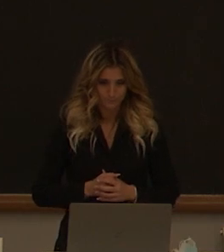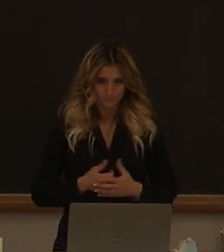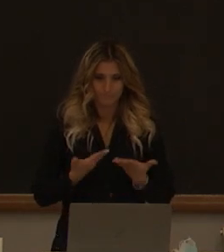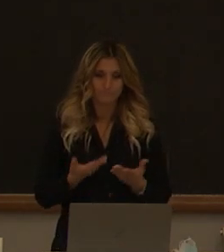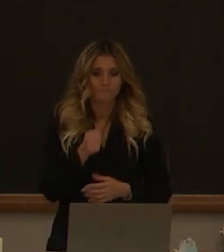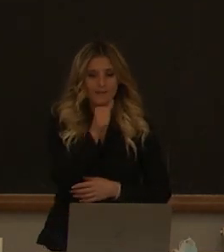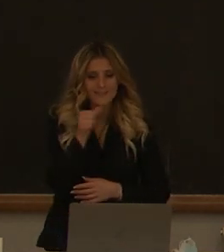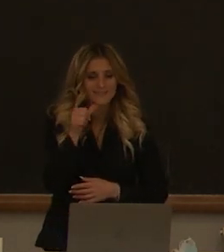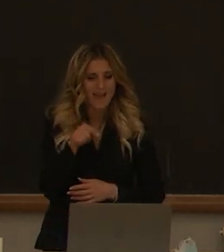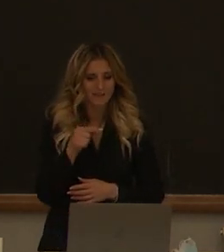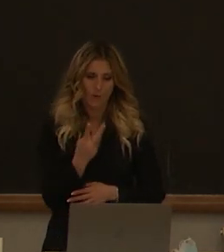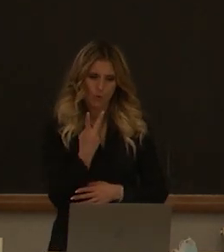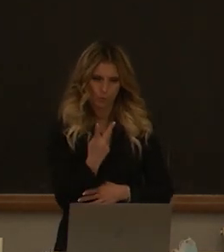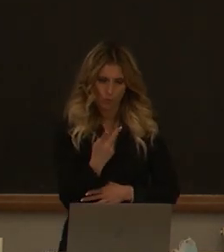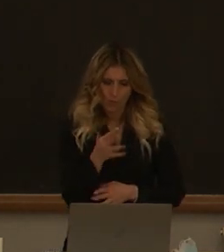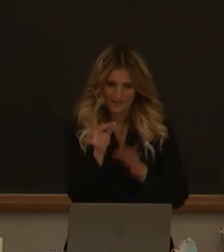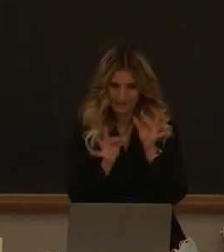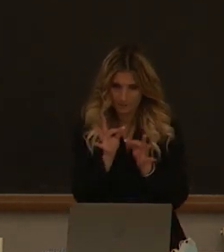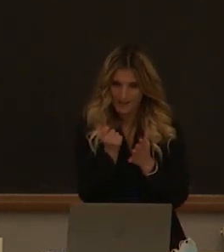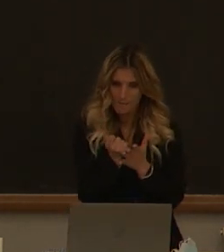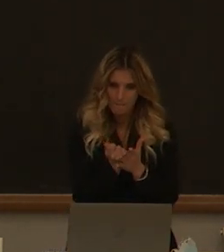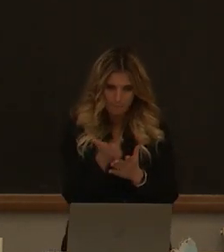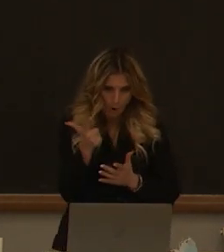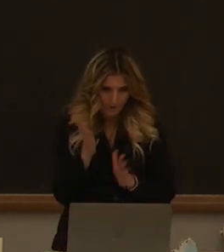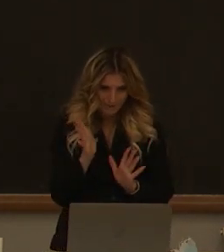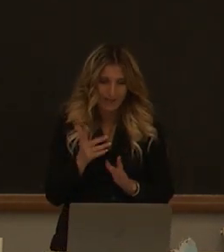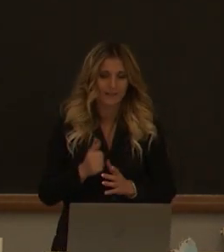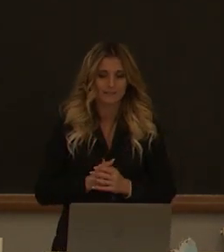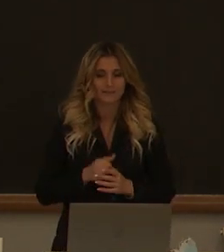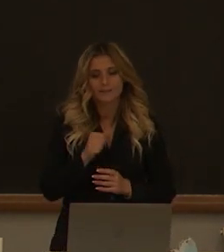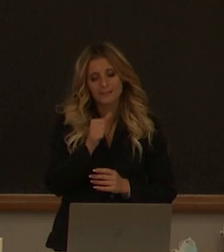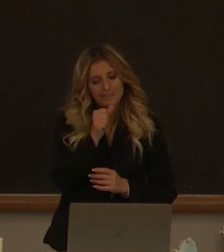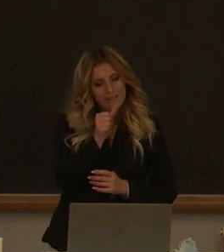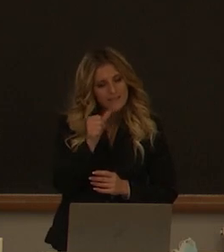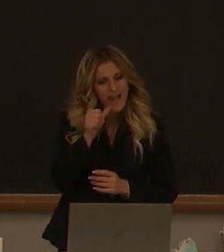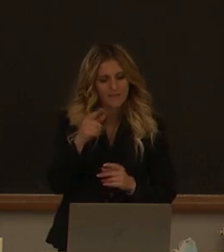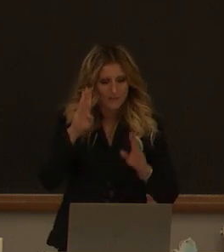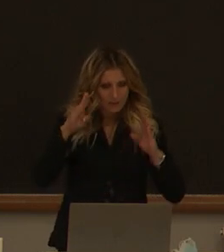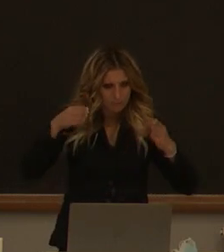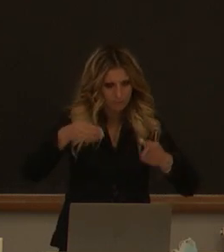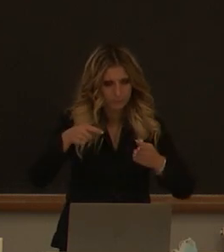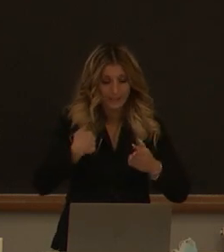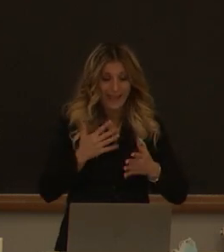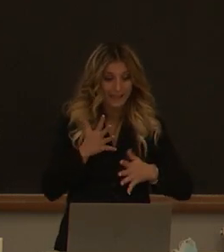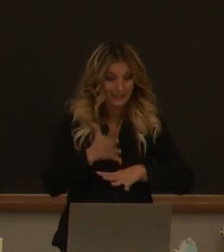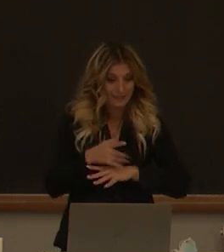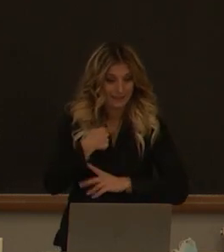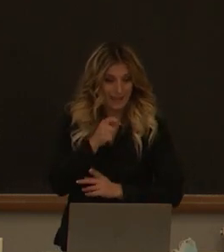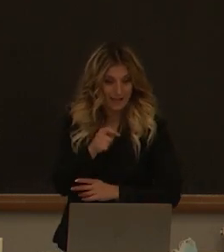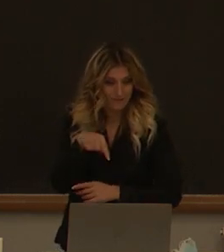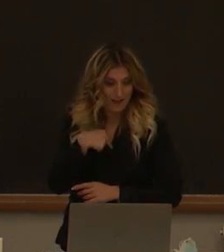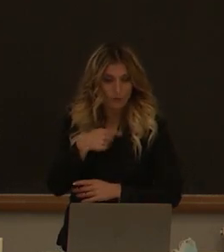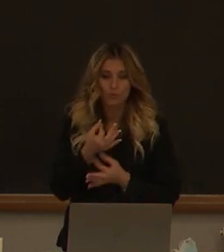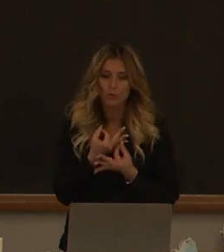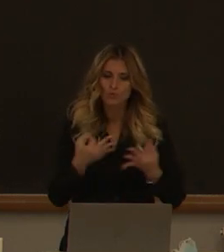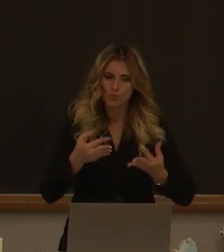Occorre fare due precisazioni importanti, diciamo, per in qualche modo inquadrare questo mio intervento nella